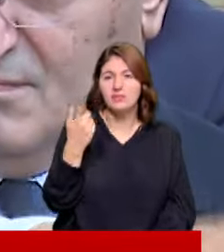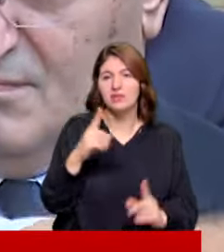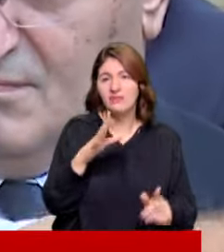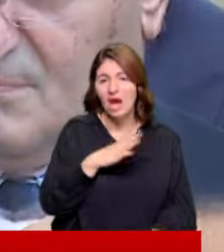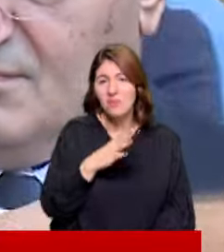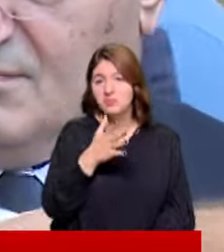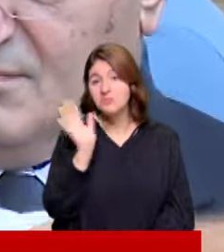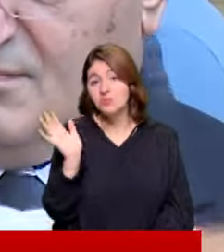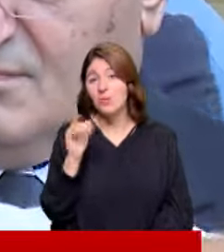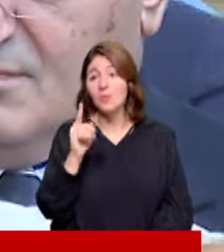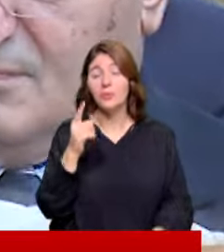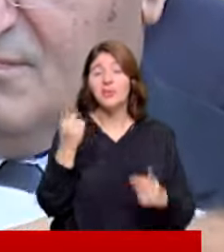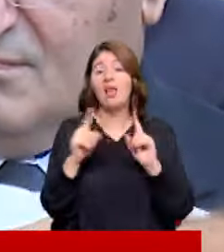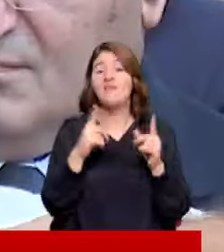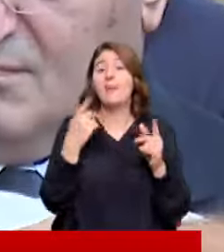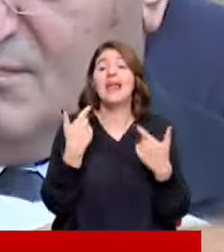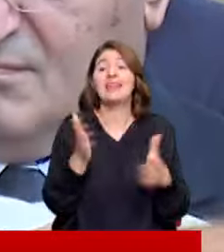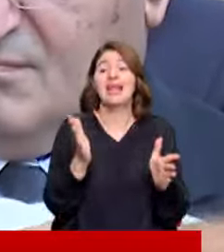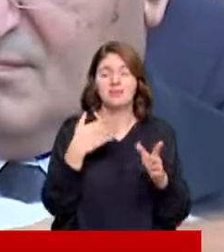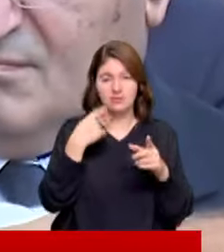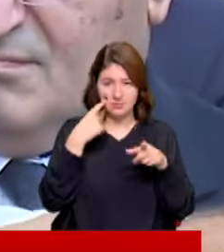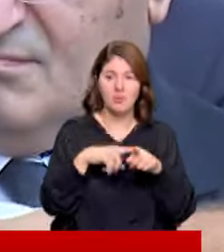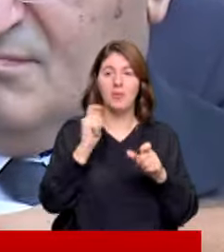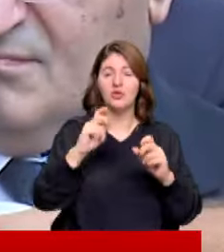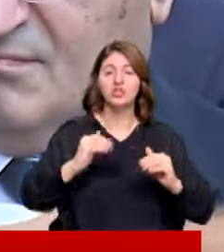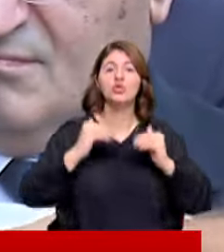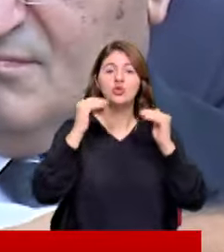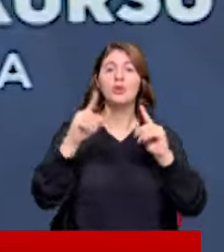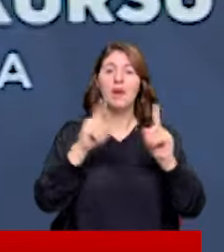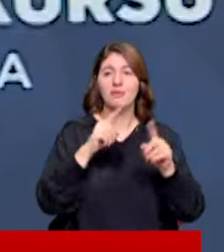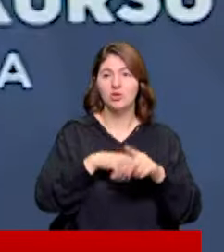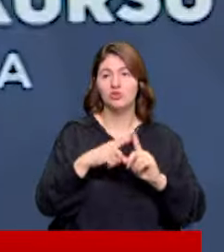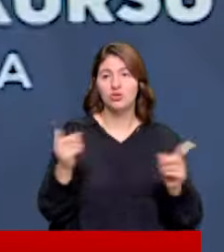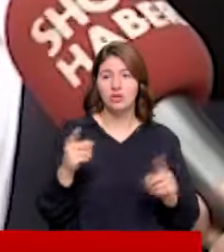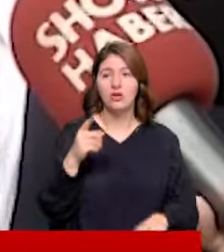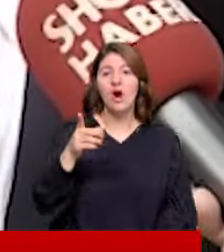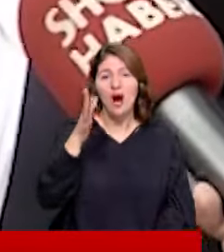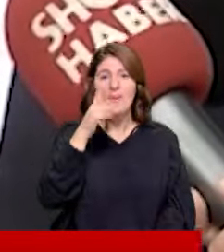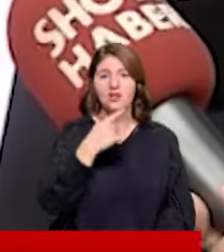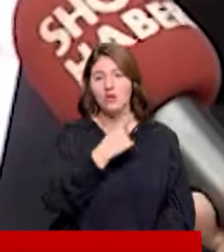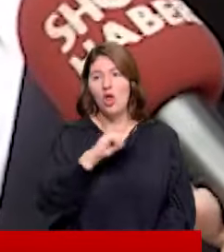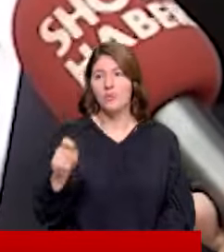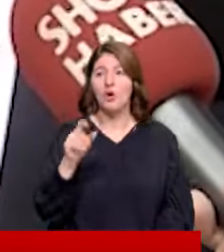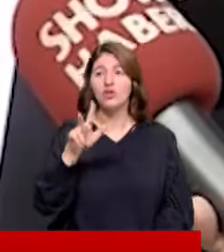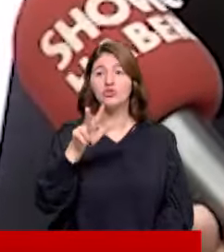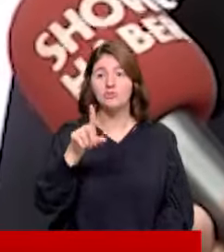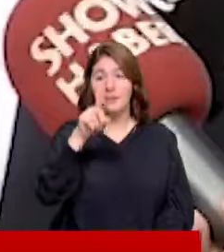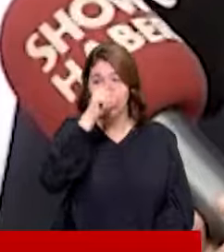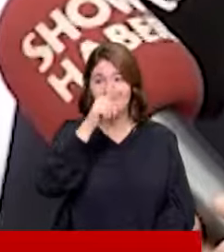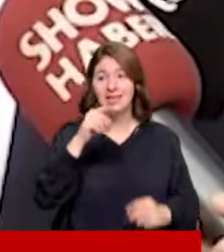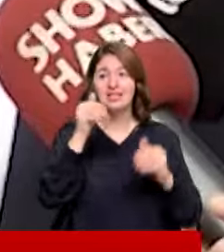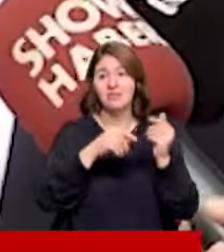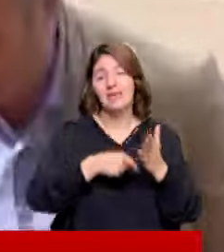var mıdır bilmiyorum. Bu bir dava bile değil. Takip ediyoruz istinafın sürecini. Ahmağa söylüyorum. 31 Mart'ta seçimi